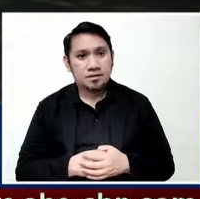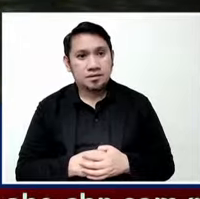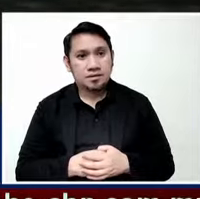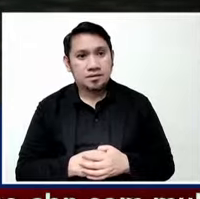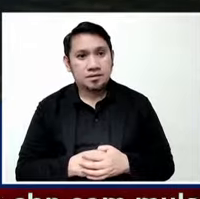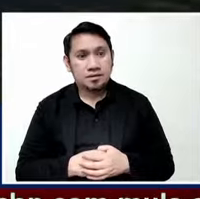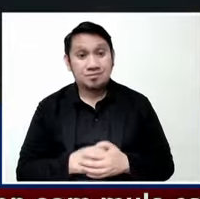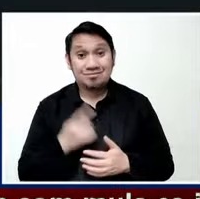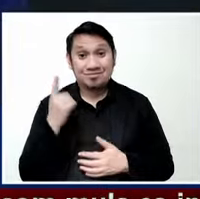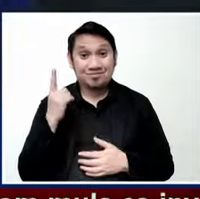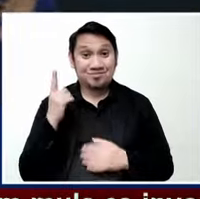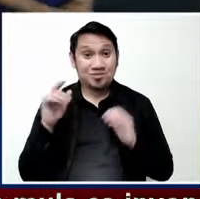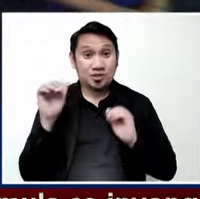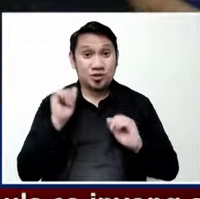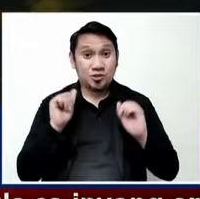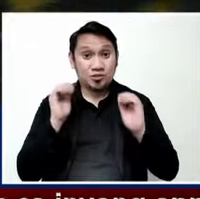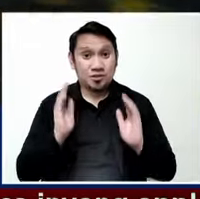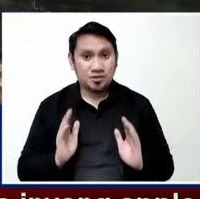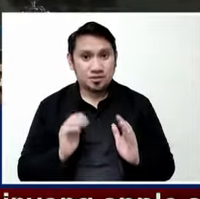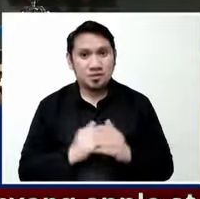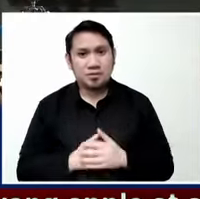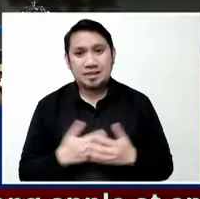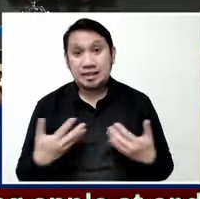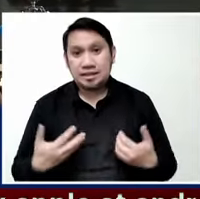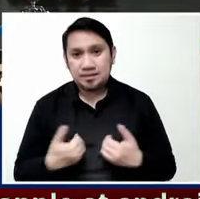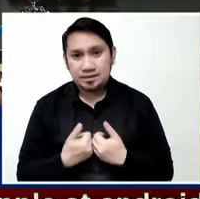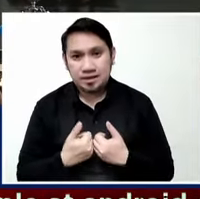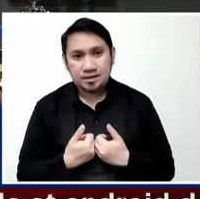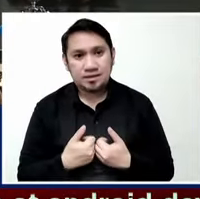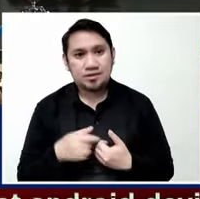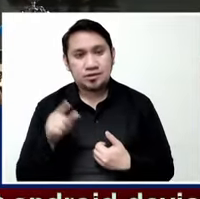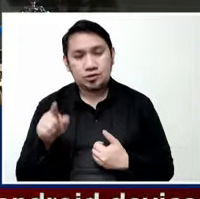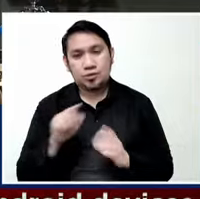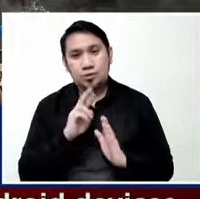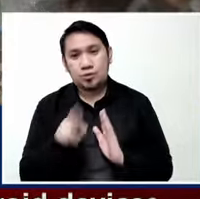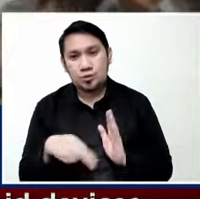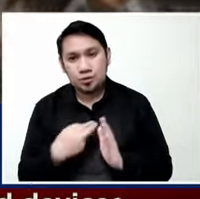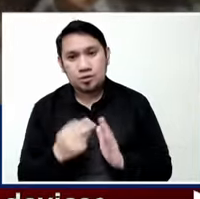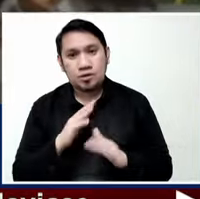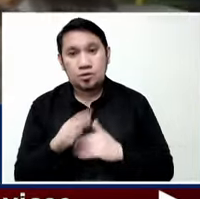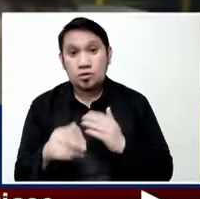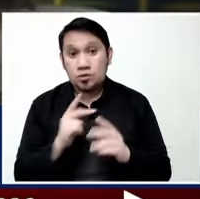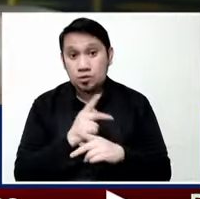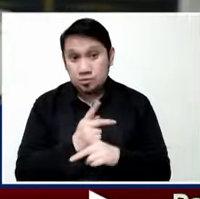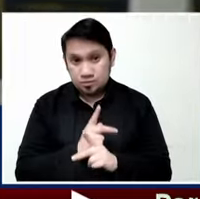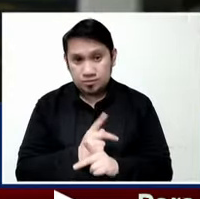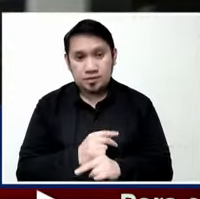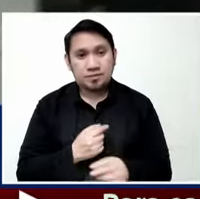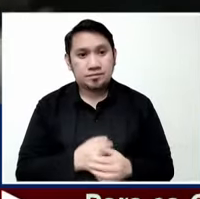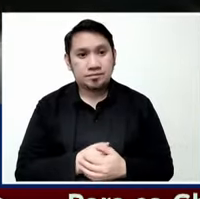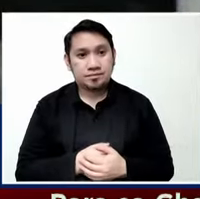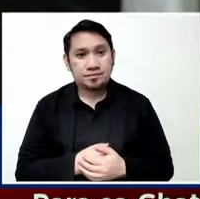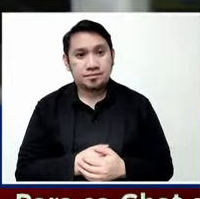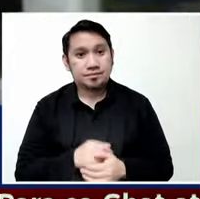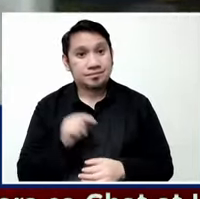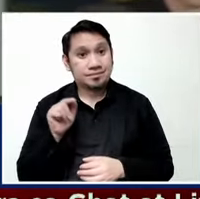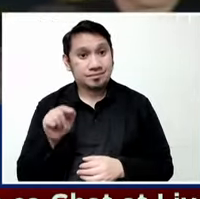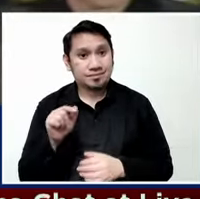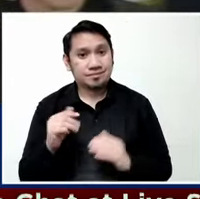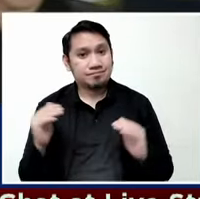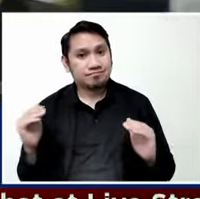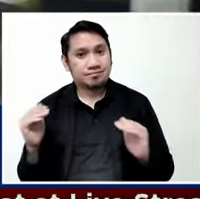Aminado ang aktor na si Arjo Ataide na hamon sa kanya, sa cast at sa buong produksyon ng Catlea Killer ang mapantayan